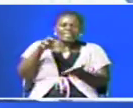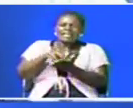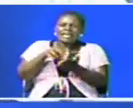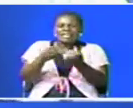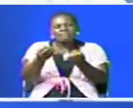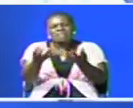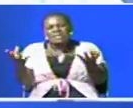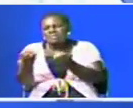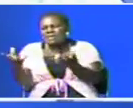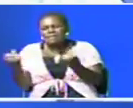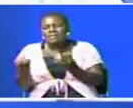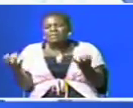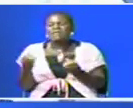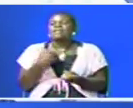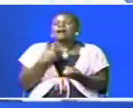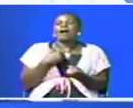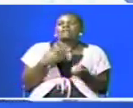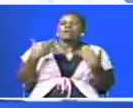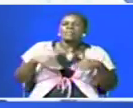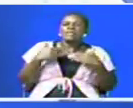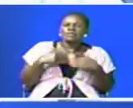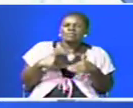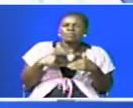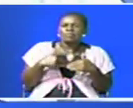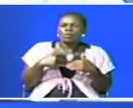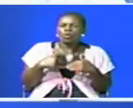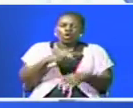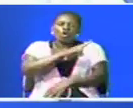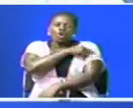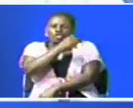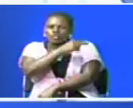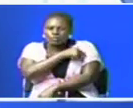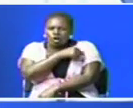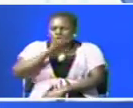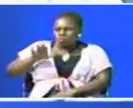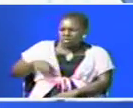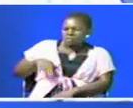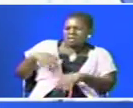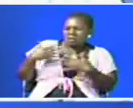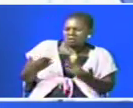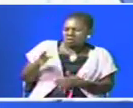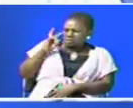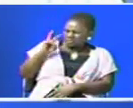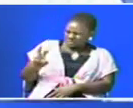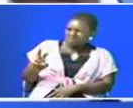Bifrida zinatoka, Bikazo zinatokeza, watu wameshikwa kwa hospitali, kitaepusha ni kina mama, pengine